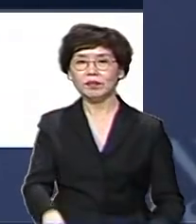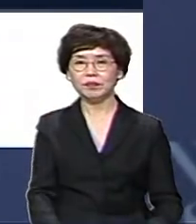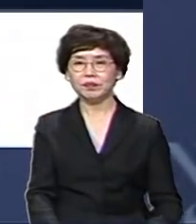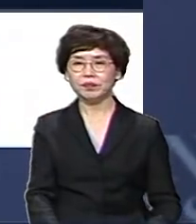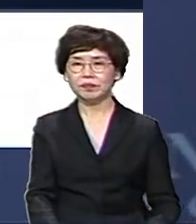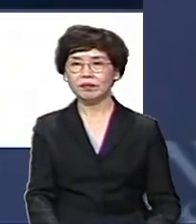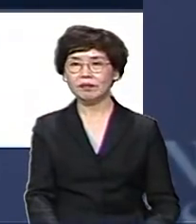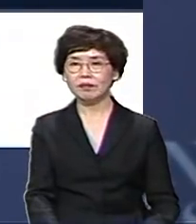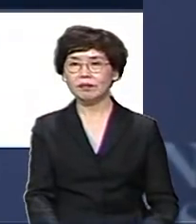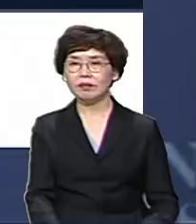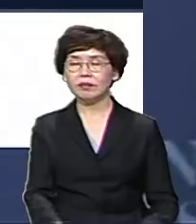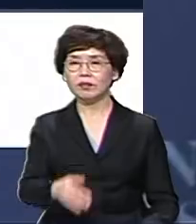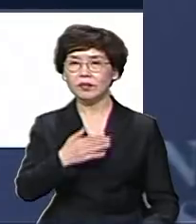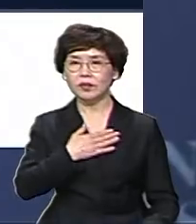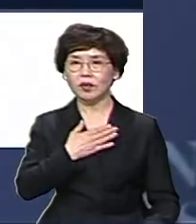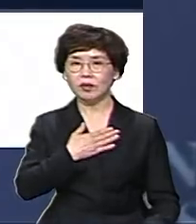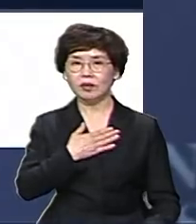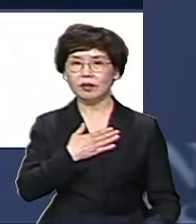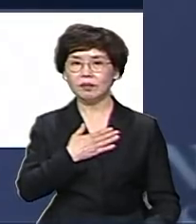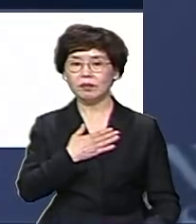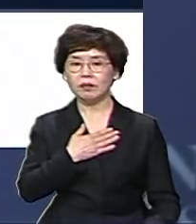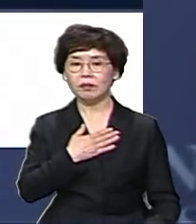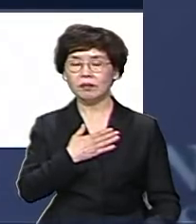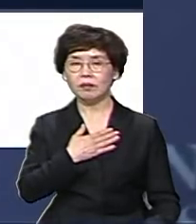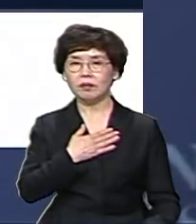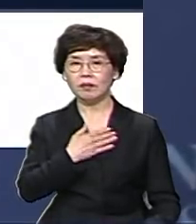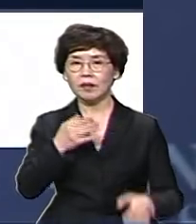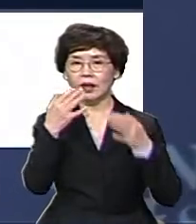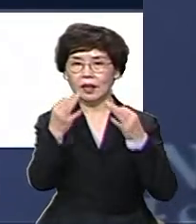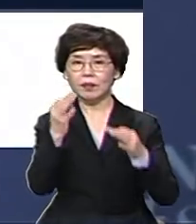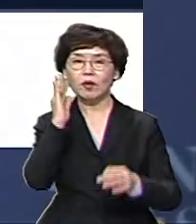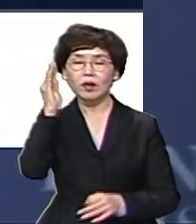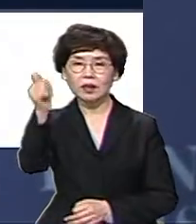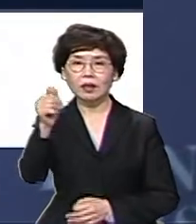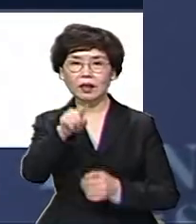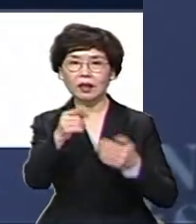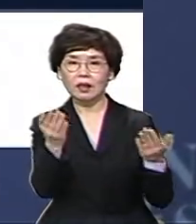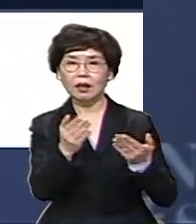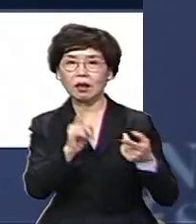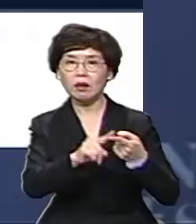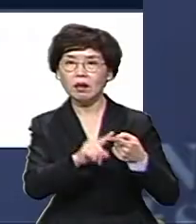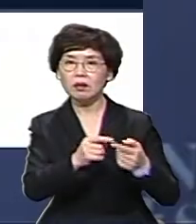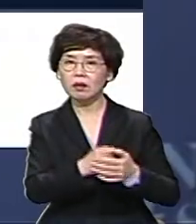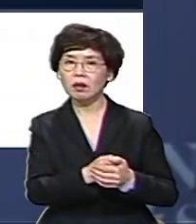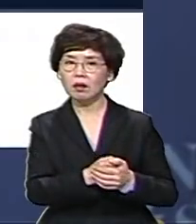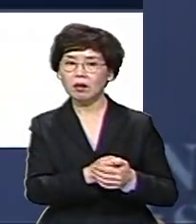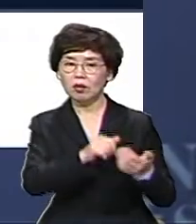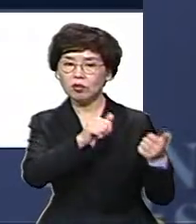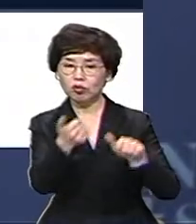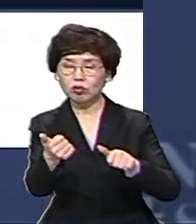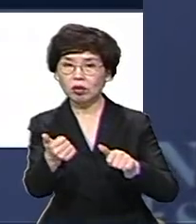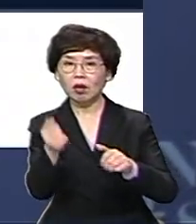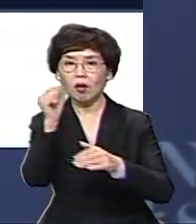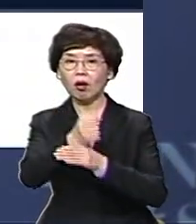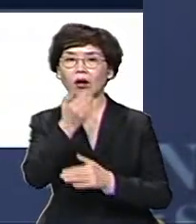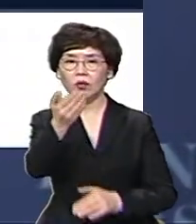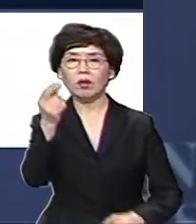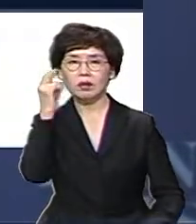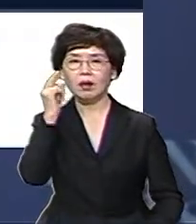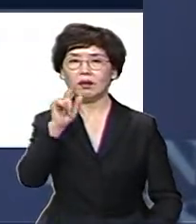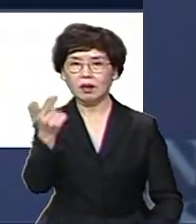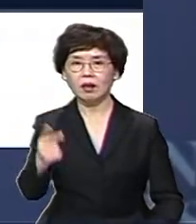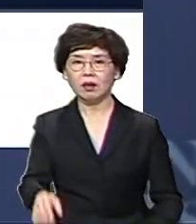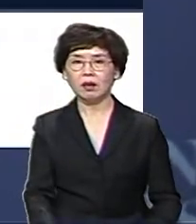않았습니다. 결국 굉장히 끔찍한 일이 일어났습니다. 다른 인질들이 다 건강하다라고 말씀드리는 것은 아니지만 그 사건은 정말